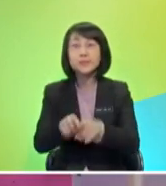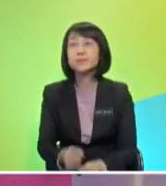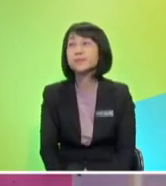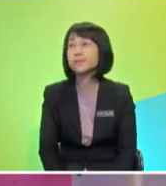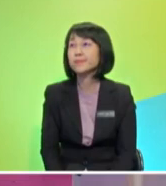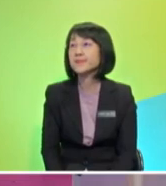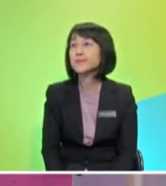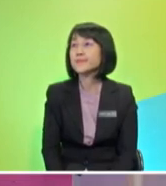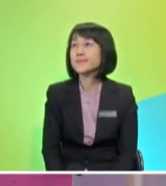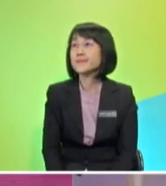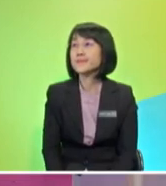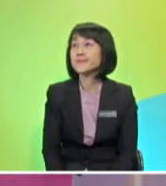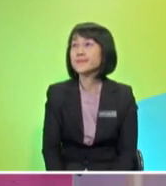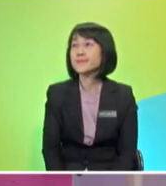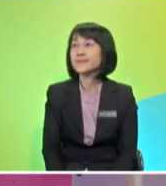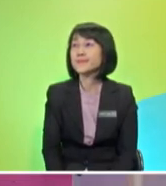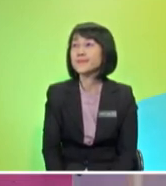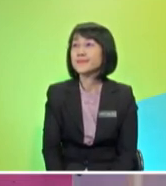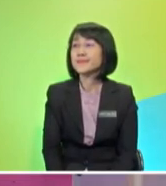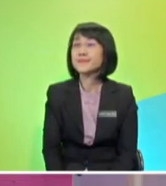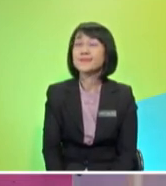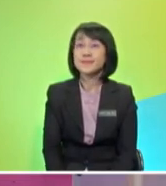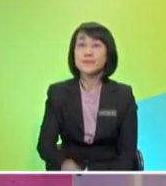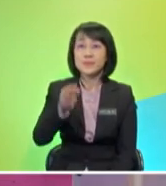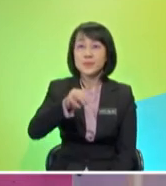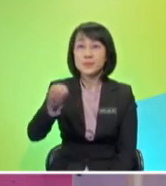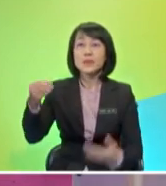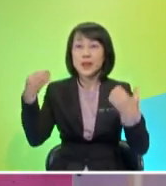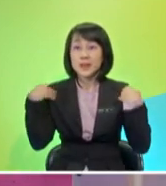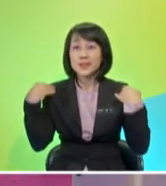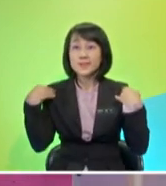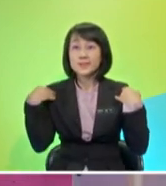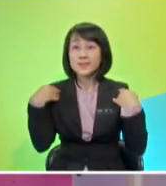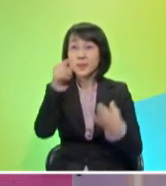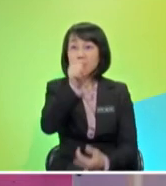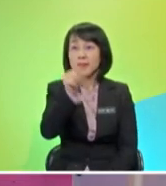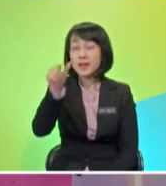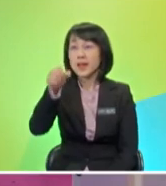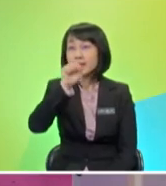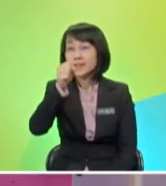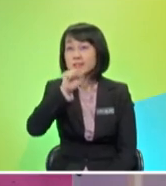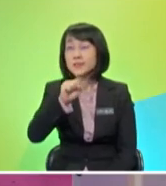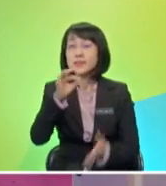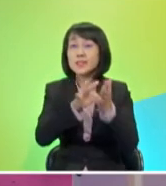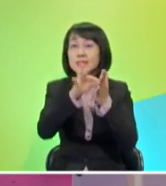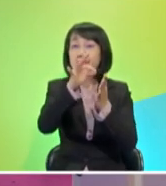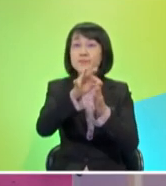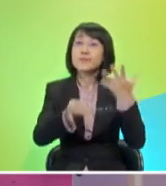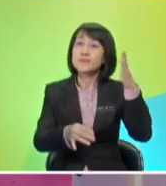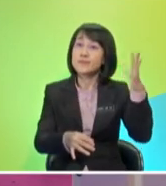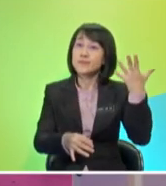cikgu sebab murid-murid cikgu pun ada batang aiskrim kan. Jom kita kira sama-sama. 15